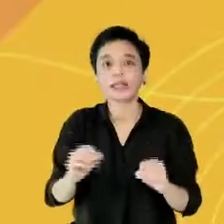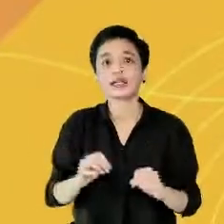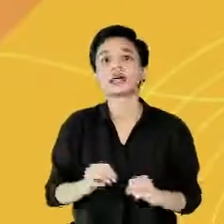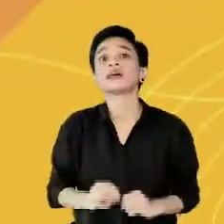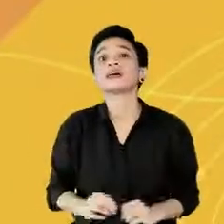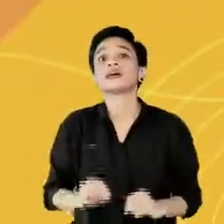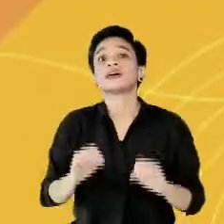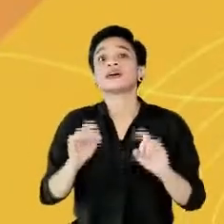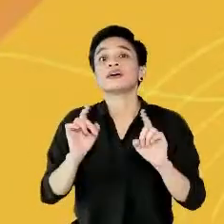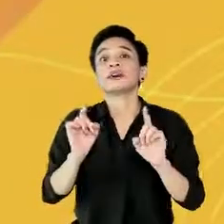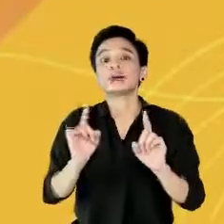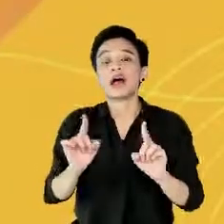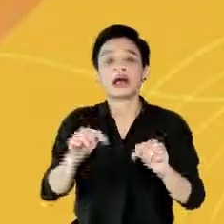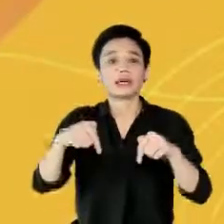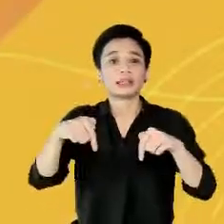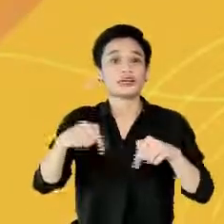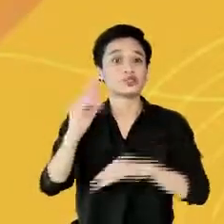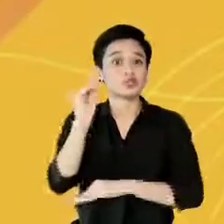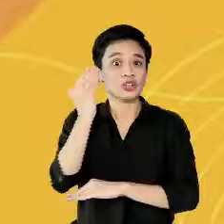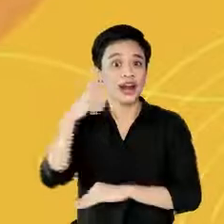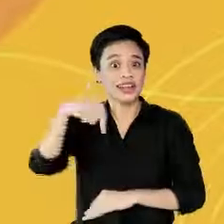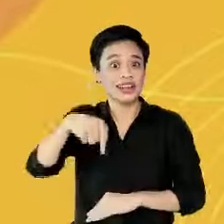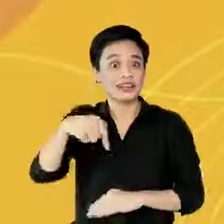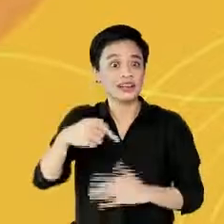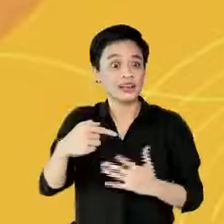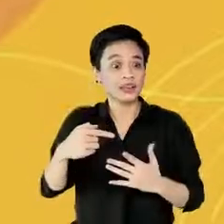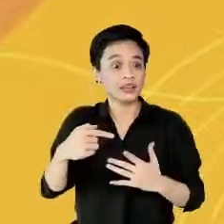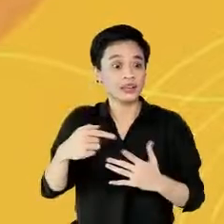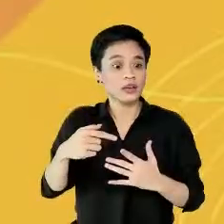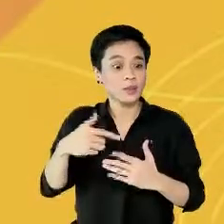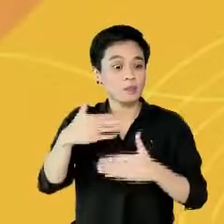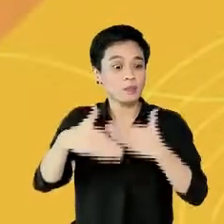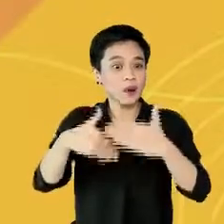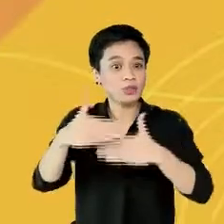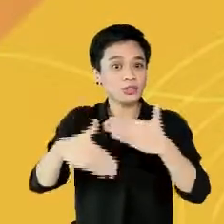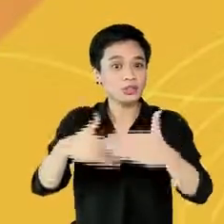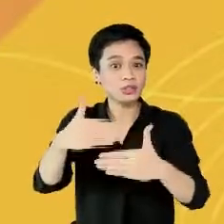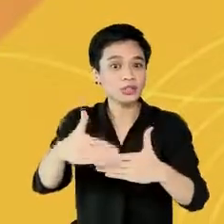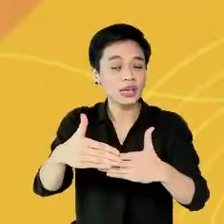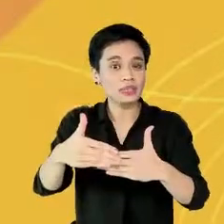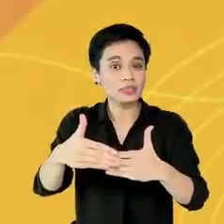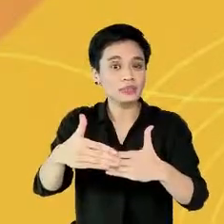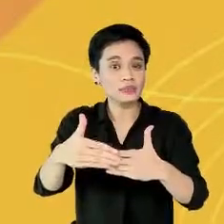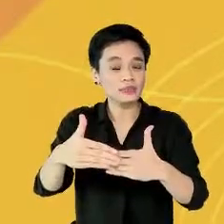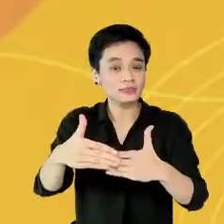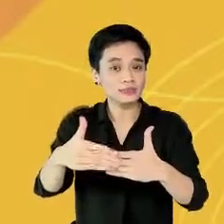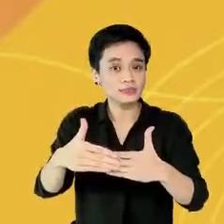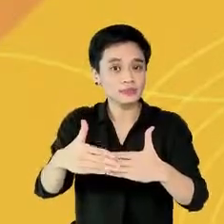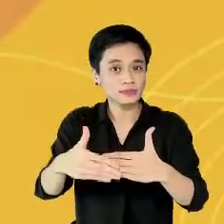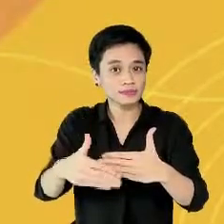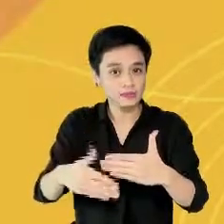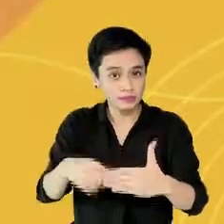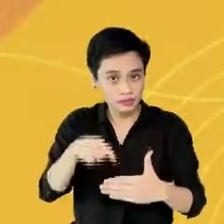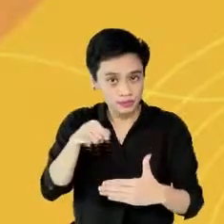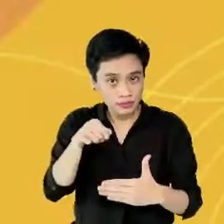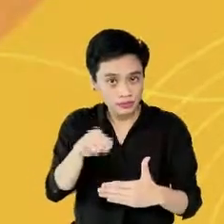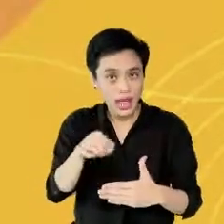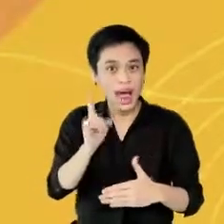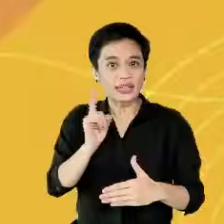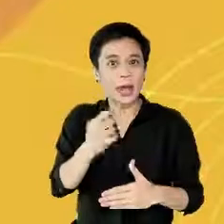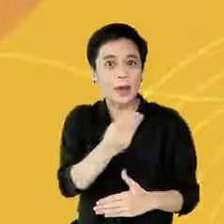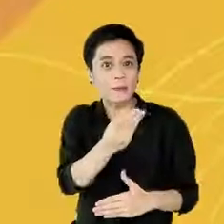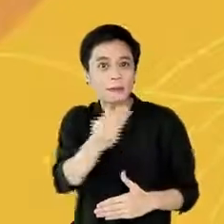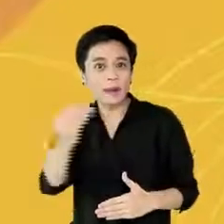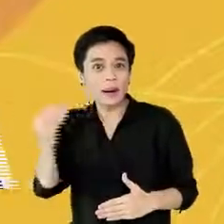tertentu dalam proses yang sedang juga dipotong termasuk beberapa hal teknis